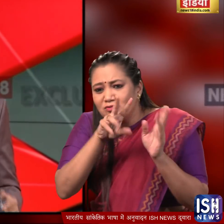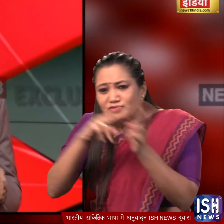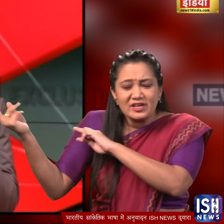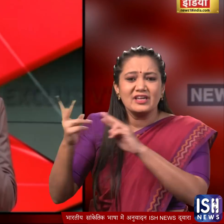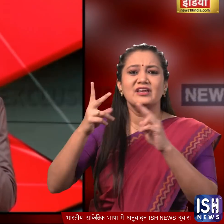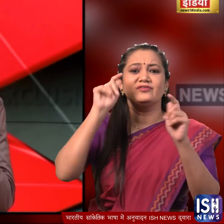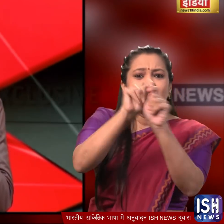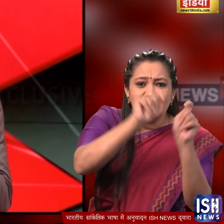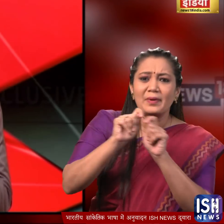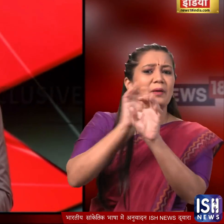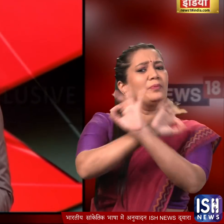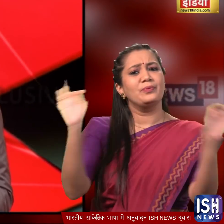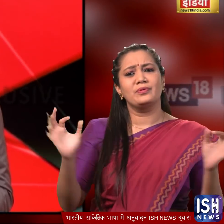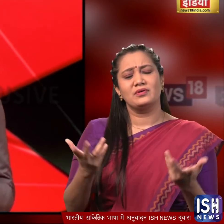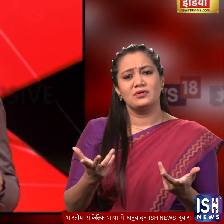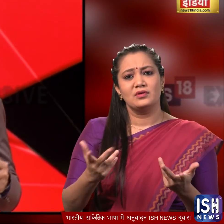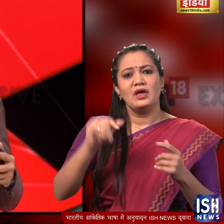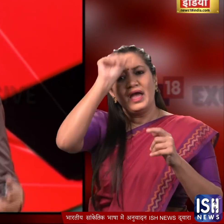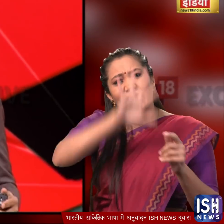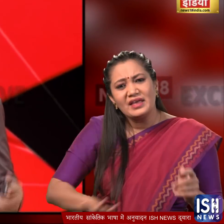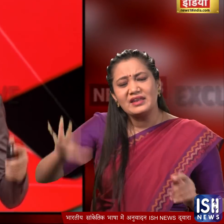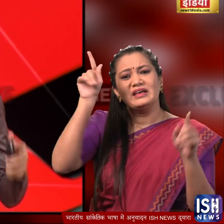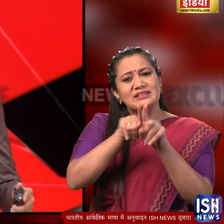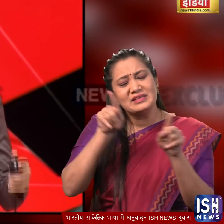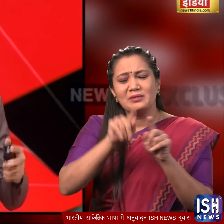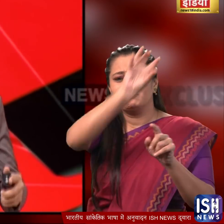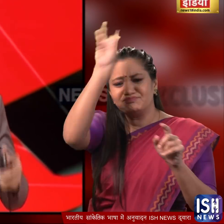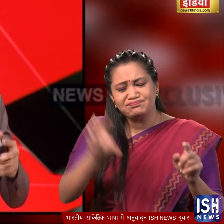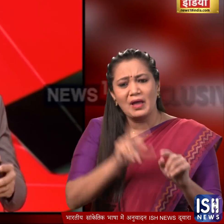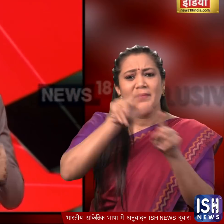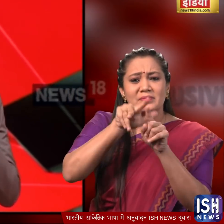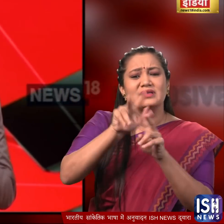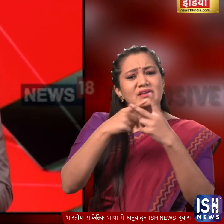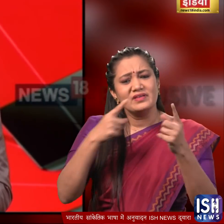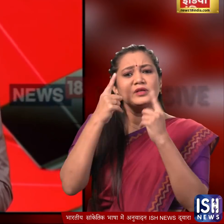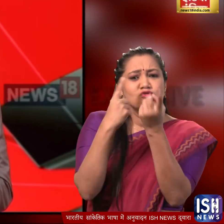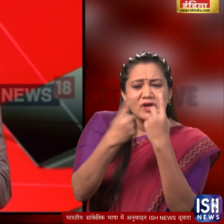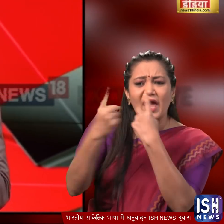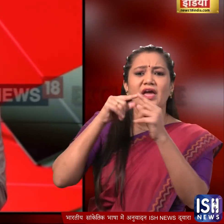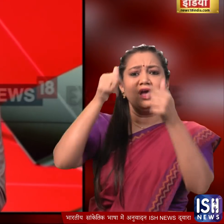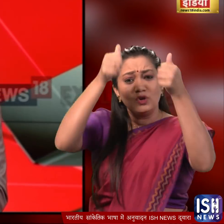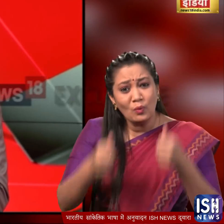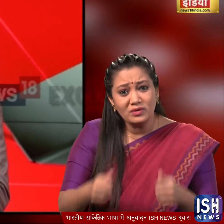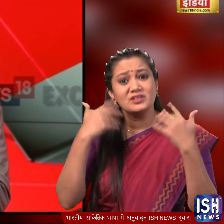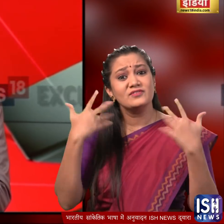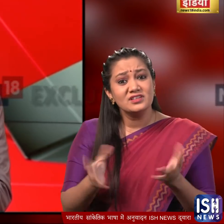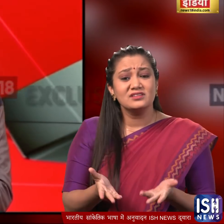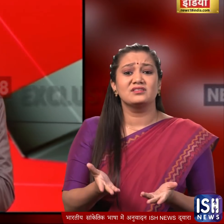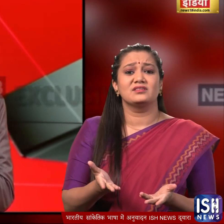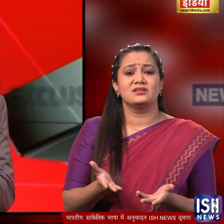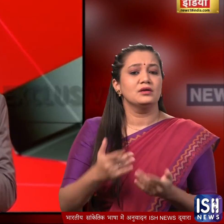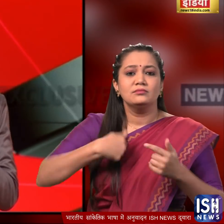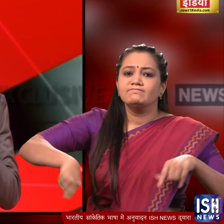करते हैं, ना ही उनकी ढंग से मरम्मत कराते हैं। देश भर के नगर निगम हर साल ऐसी इमारतों का सर्वे कराते हैं, नोटिस भी जारी करते हैं,